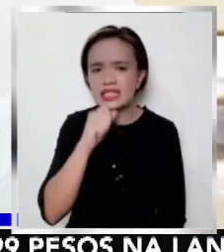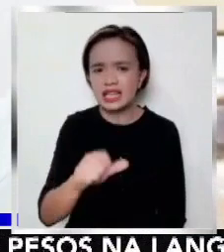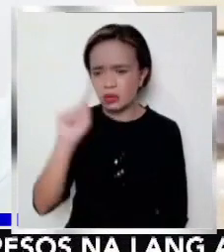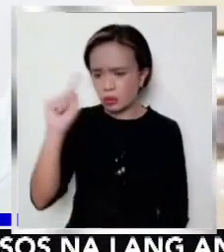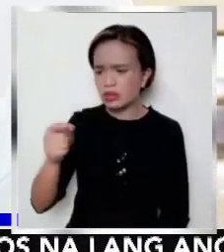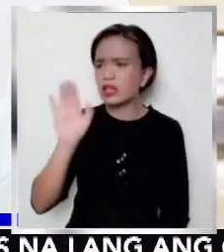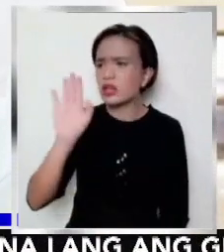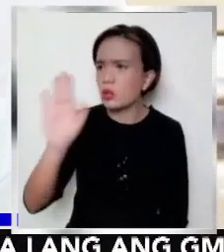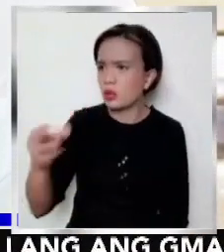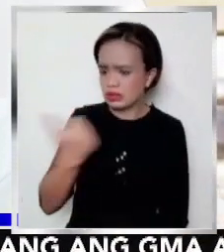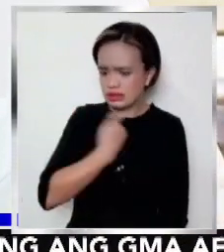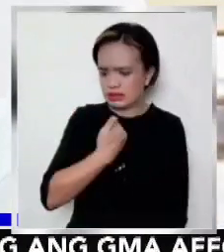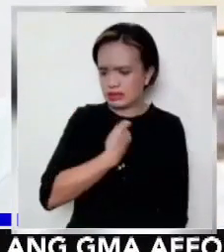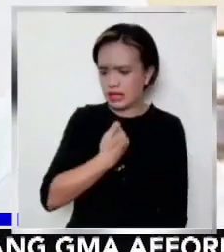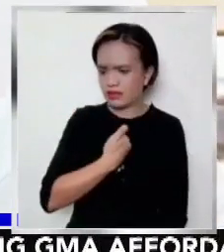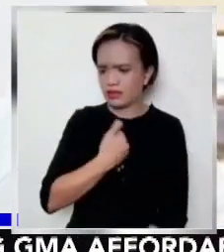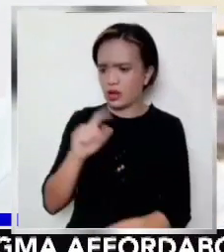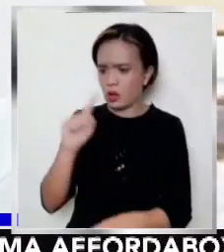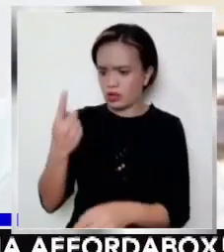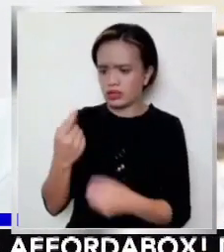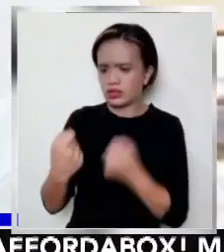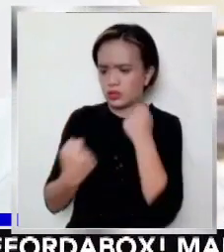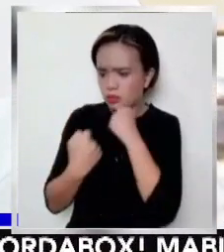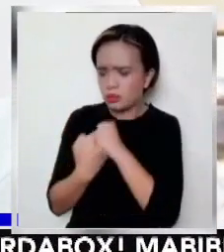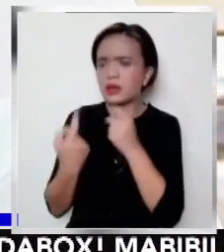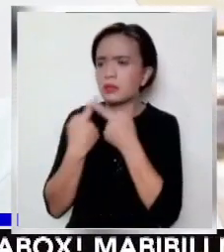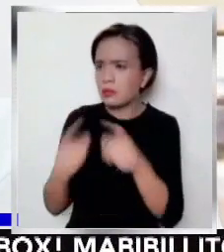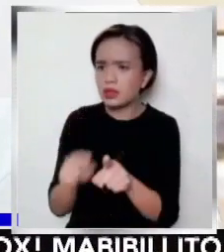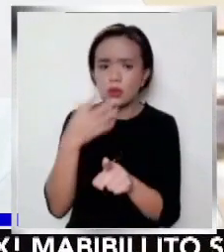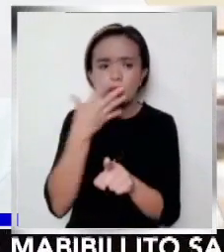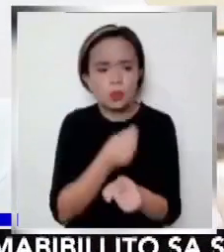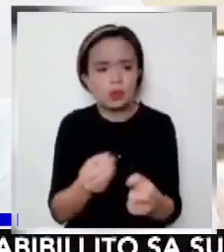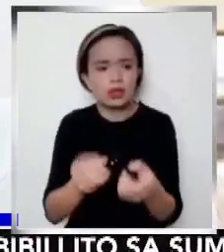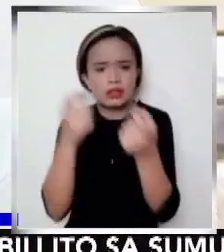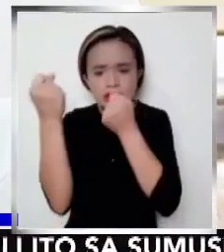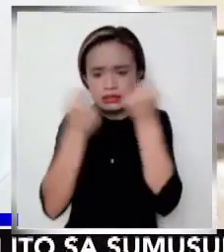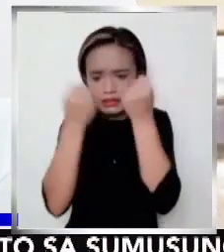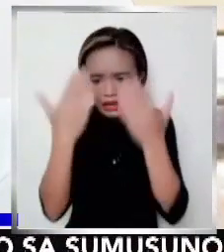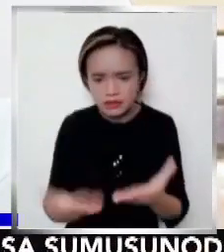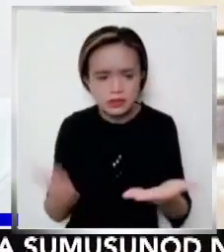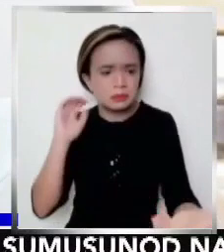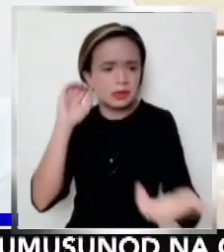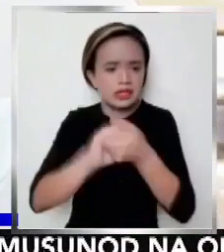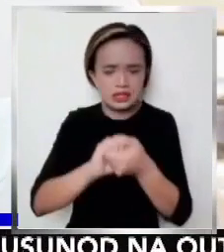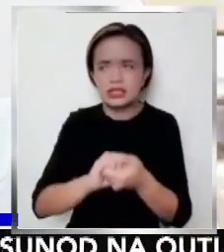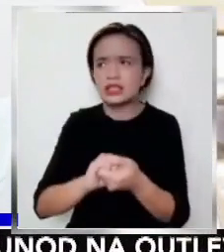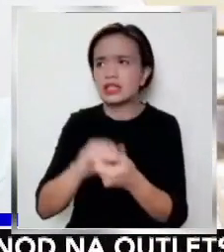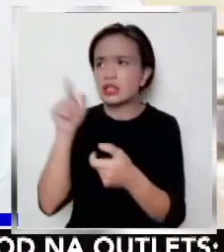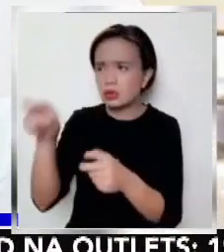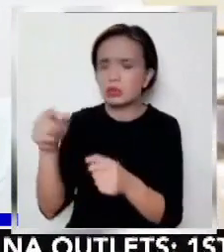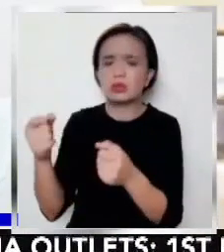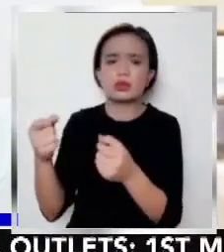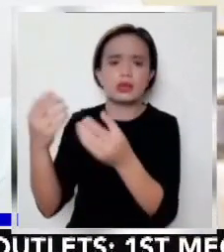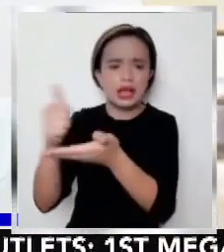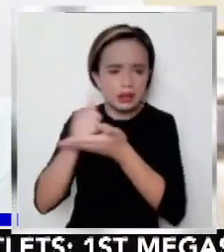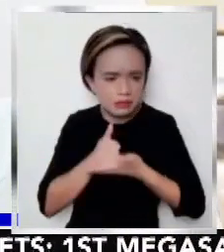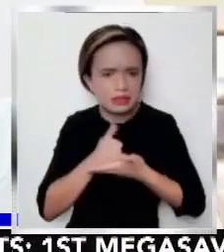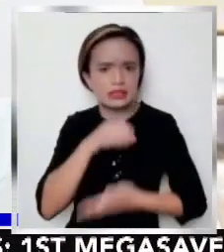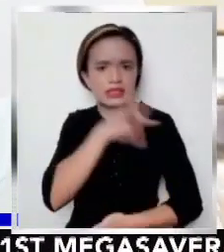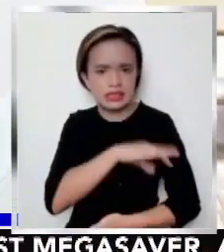yung tinuturing nyong mga driver partners, kami naman po ang pakitain ninyo. Kahit